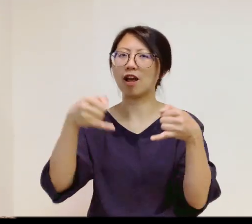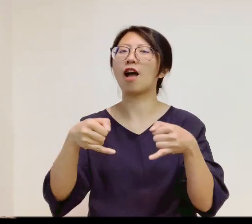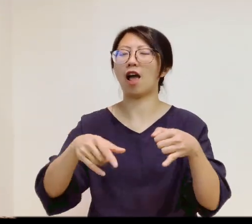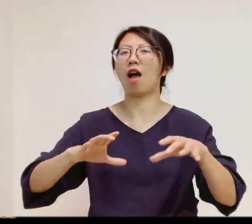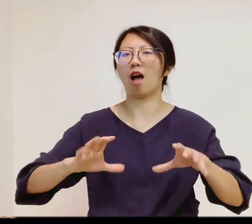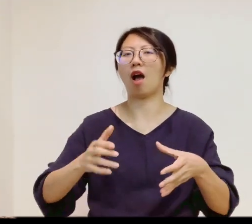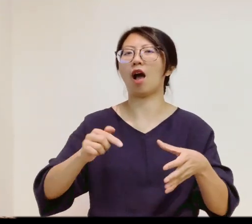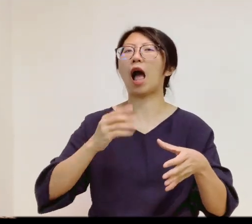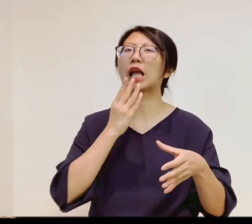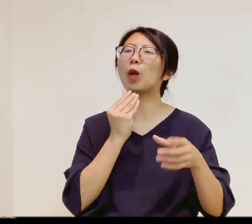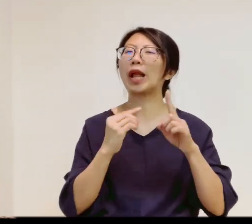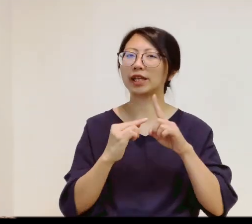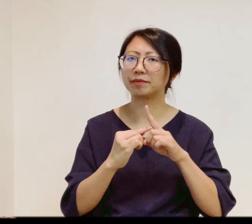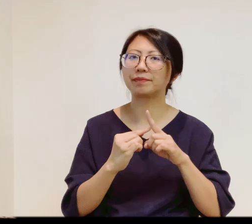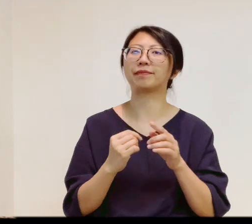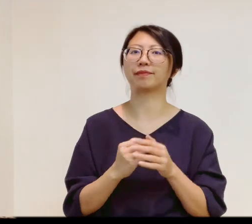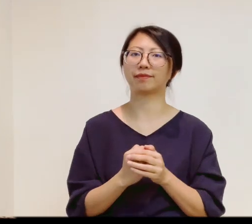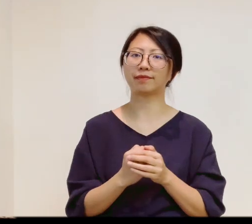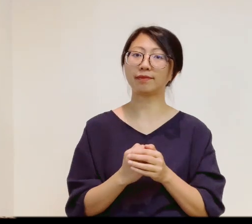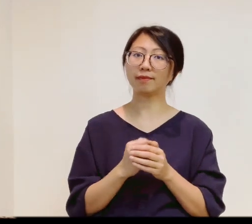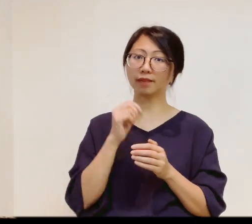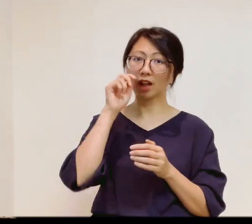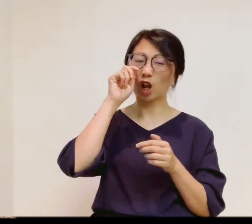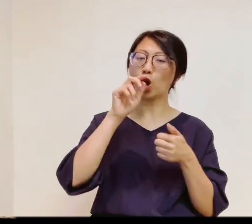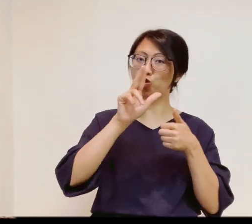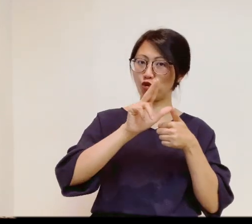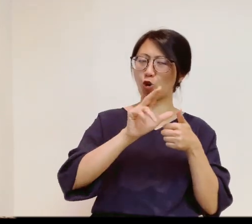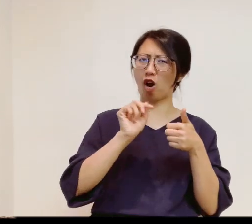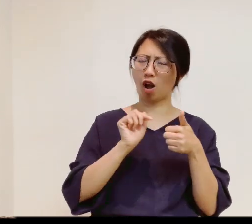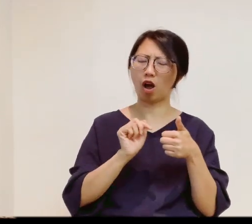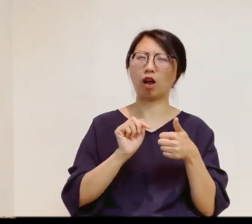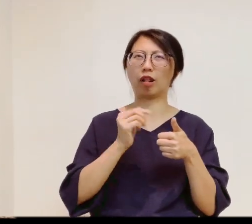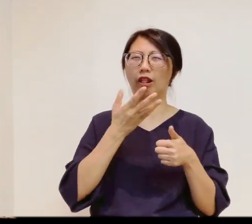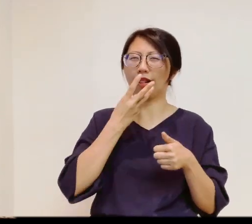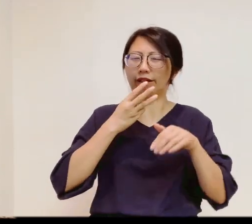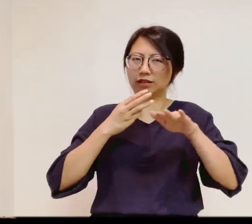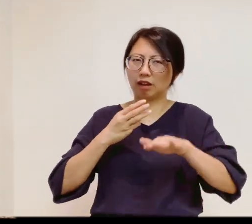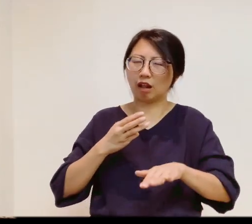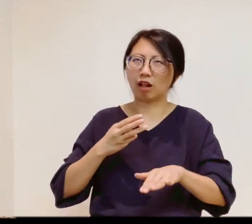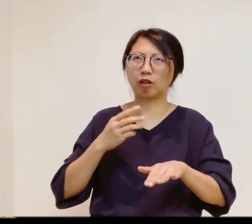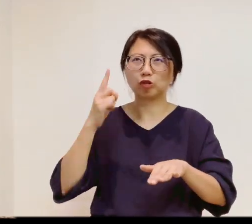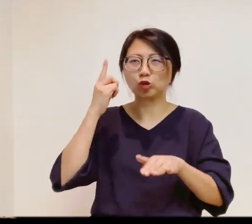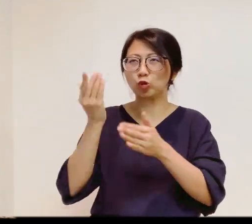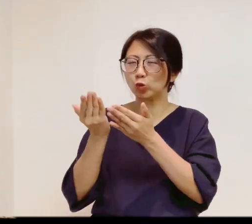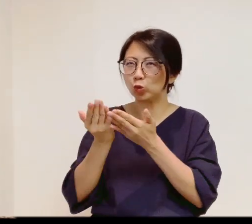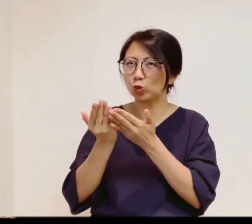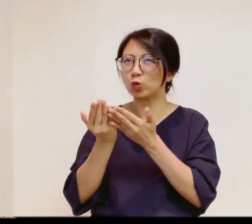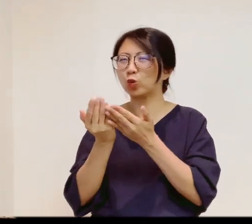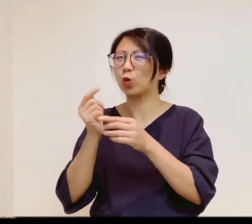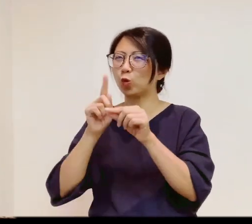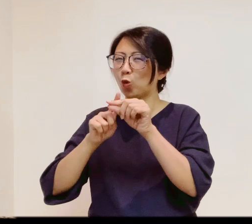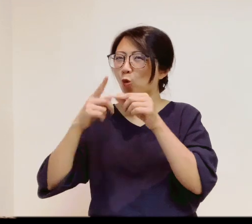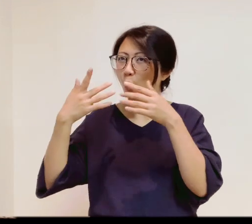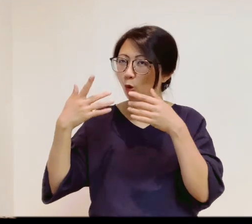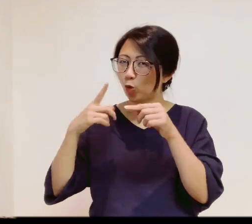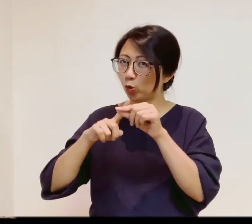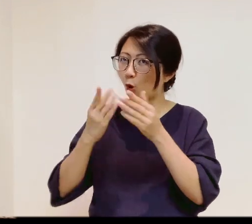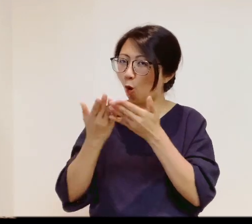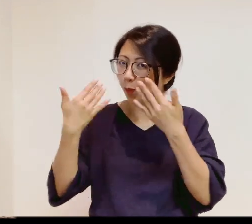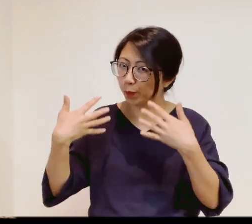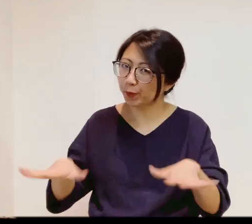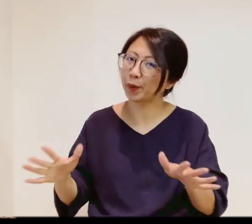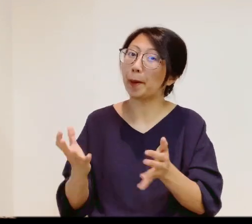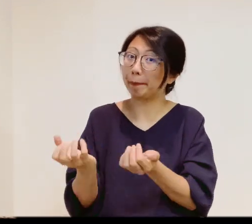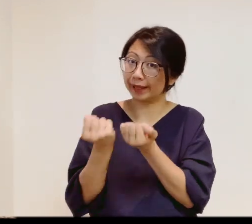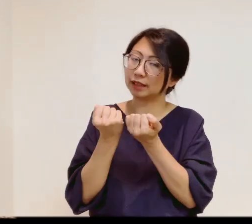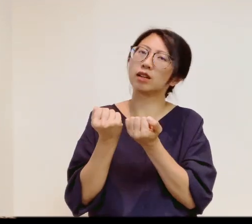仔，當時咧呢個 Eddie 咧，佢係細個讀完呢個中學之後咧，佢係冇書讀噶啦。